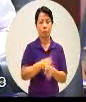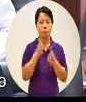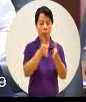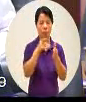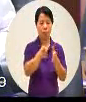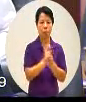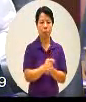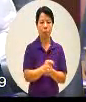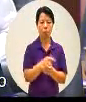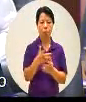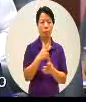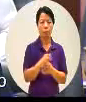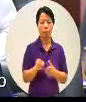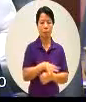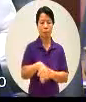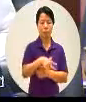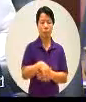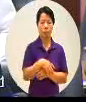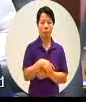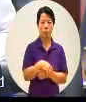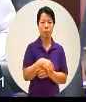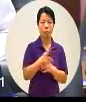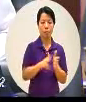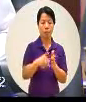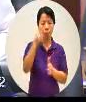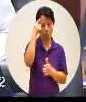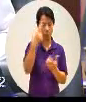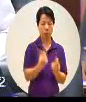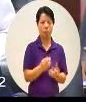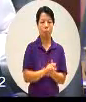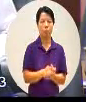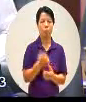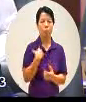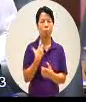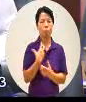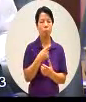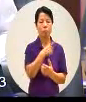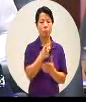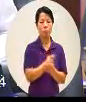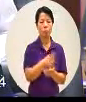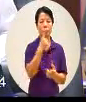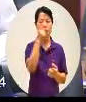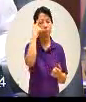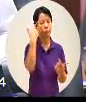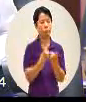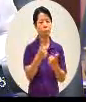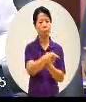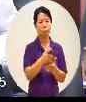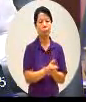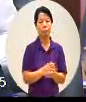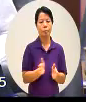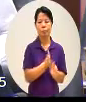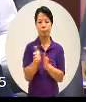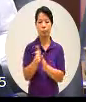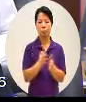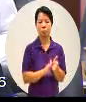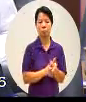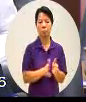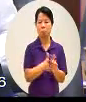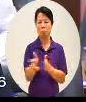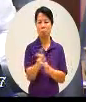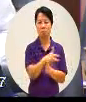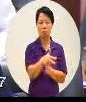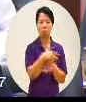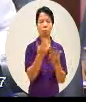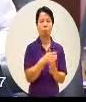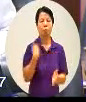职的火车头，在本席看来我非常不认同你这个火车头，因为你的火车不知道开到哪里去，这是我最担